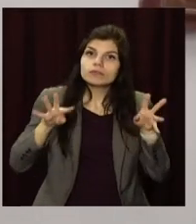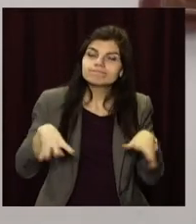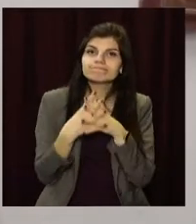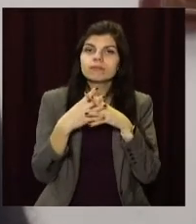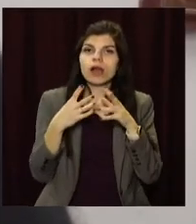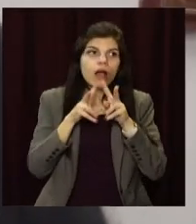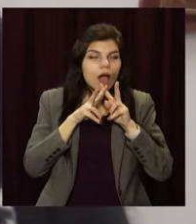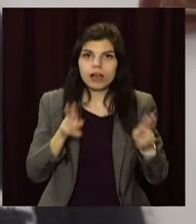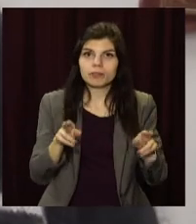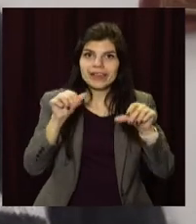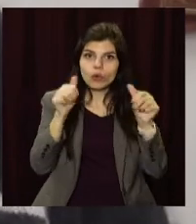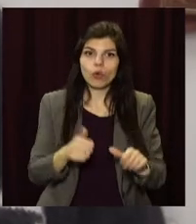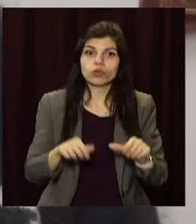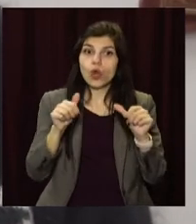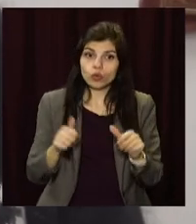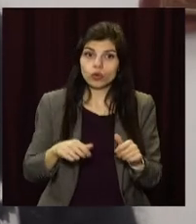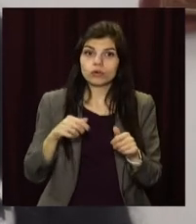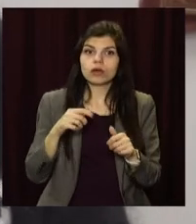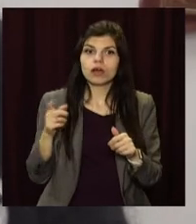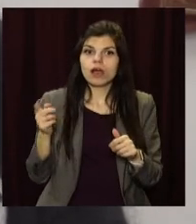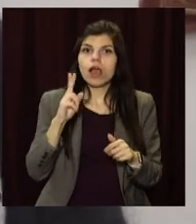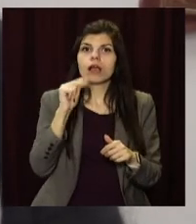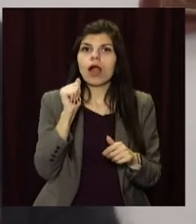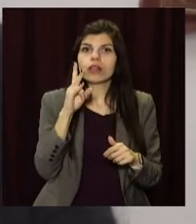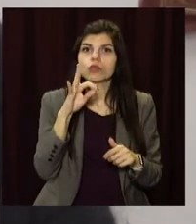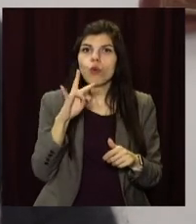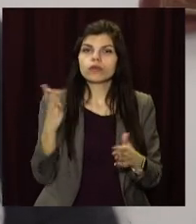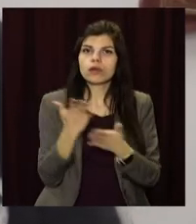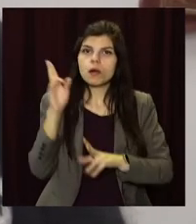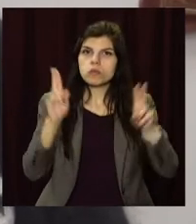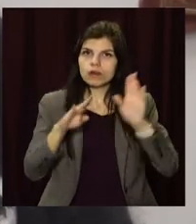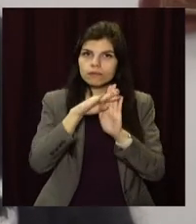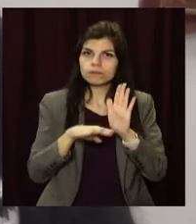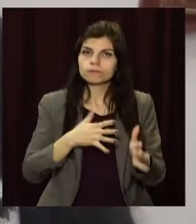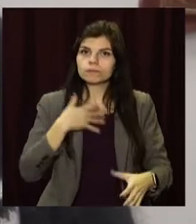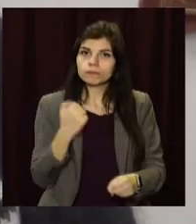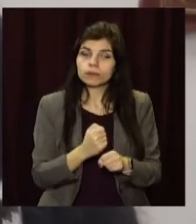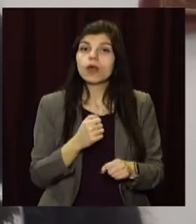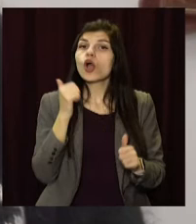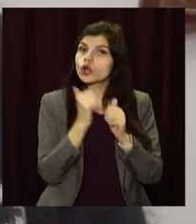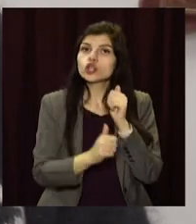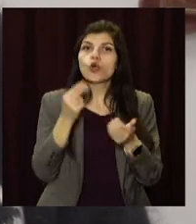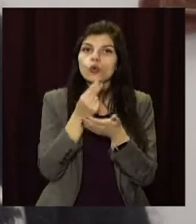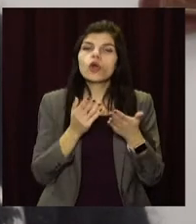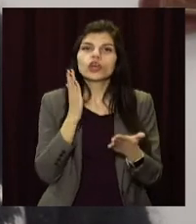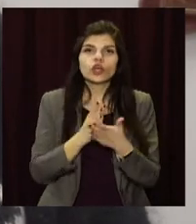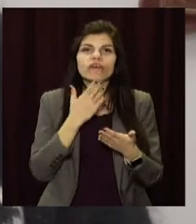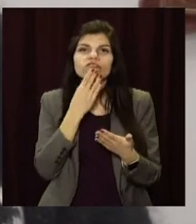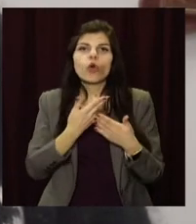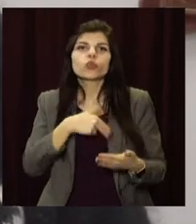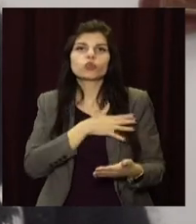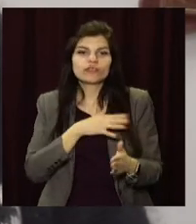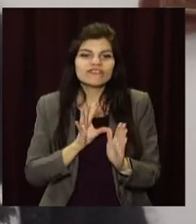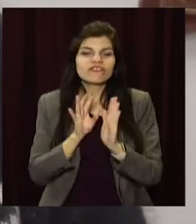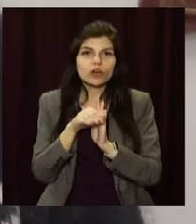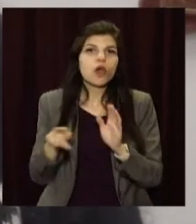відтворити ікону. І ікона пишеться за жорстким каноном, але кожен художник вкладає свою частку душі, і